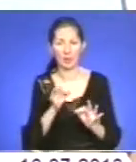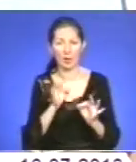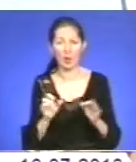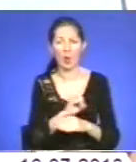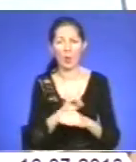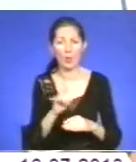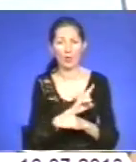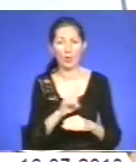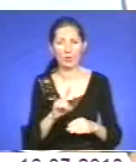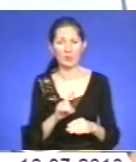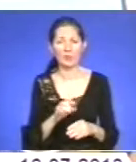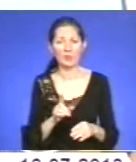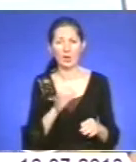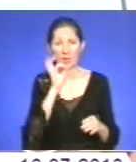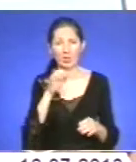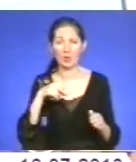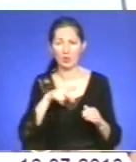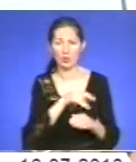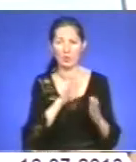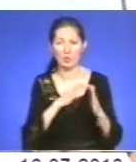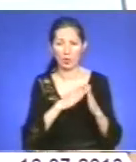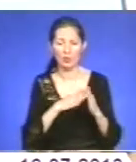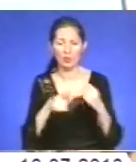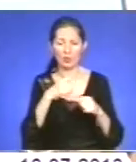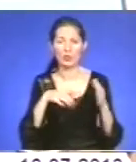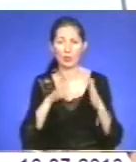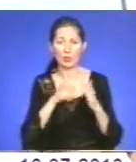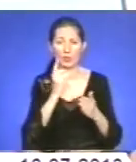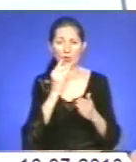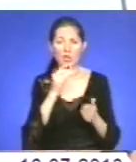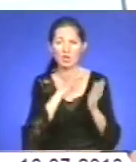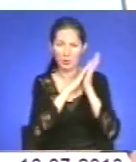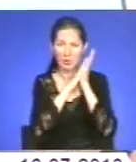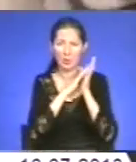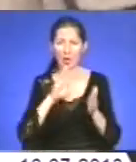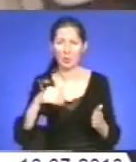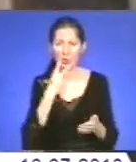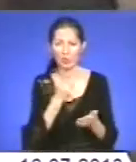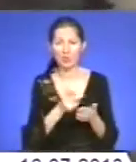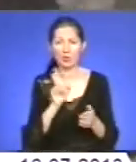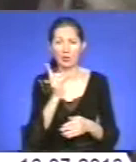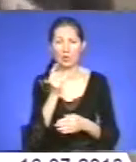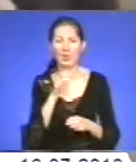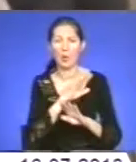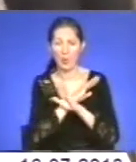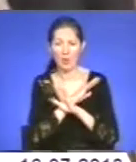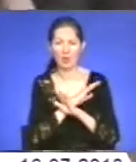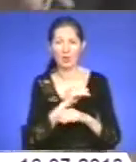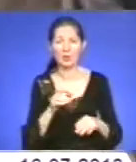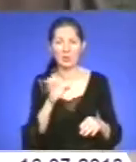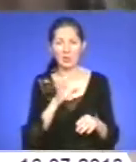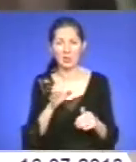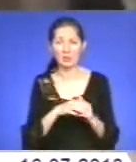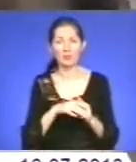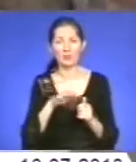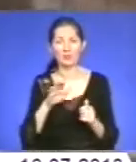будинку. І коли прийшли в будинок, дитина ніби спала, а побачили, що дитина мертва і на ній численна кількість тілесних ушкоджень. Про перебіг